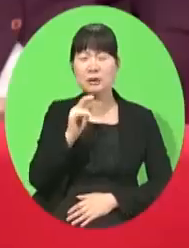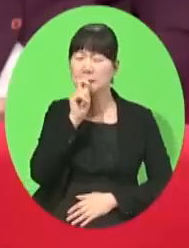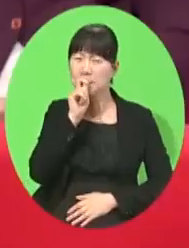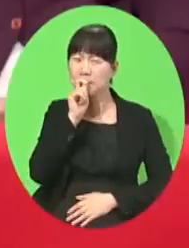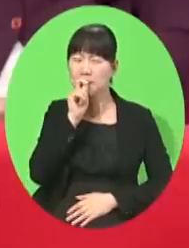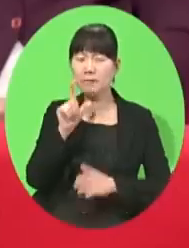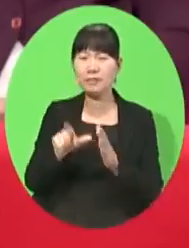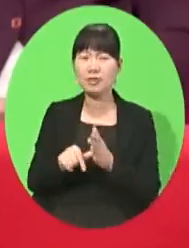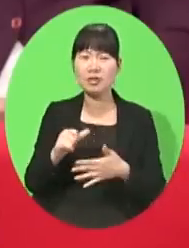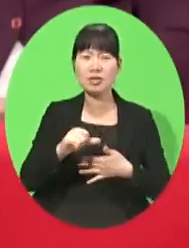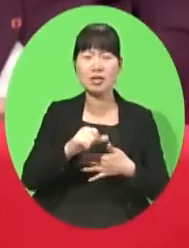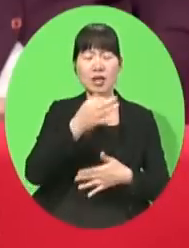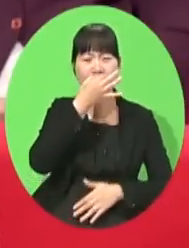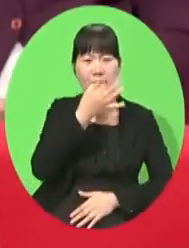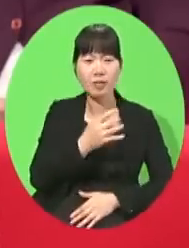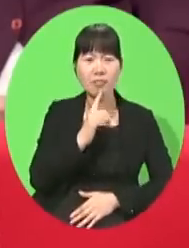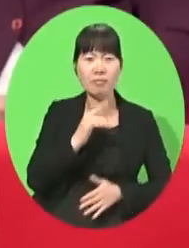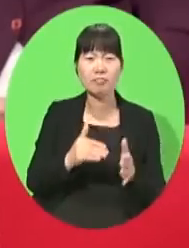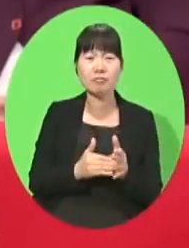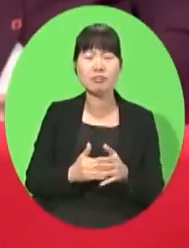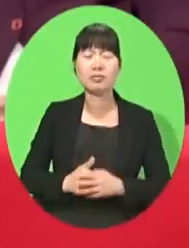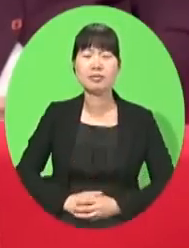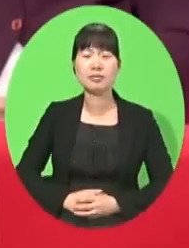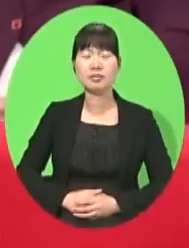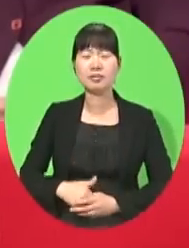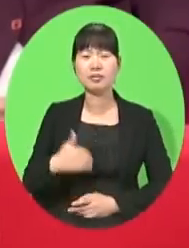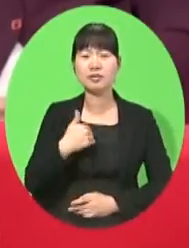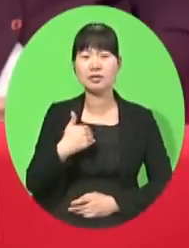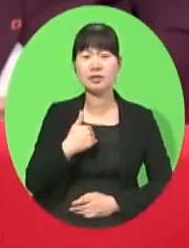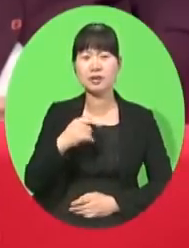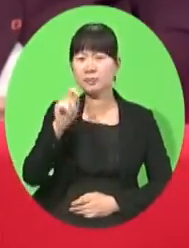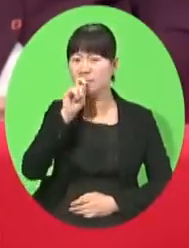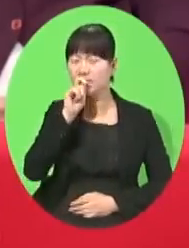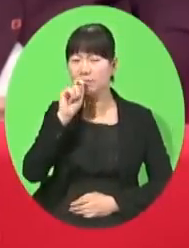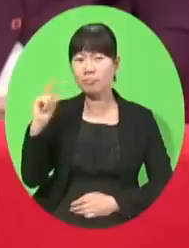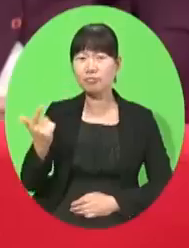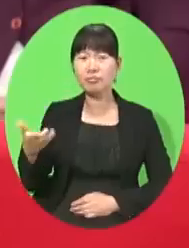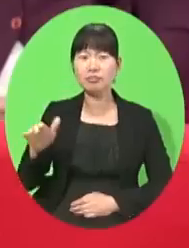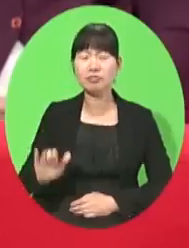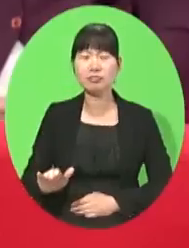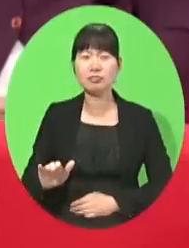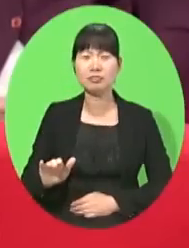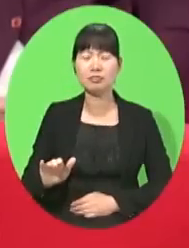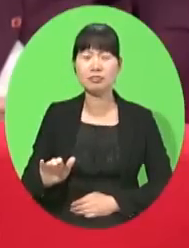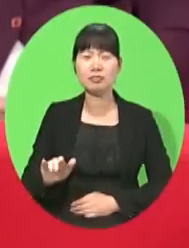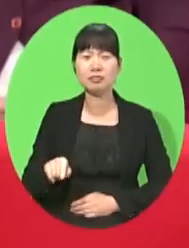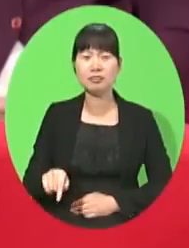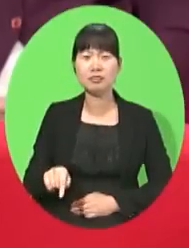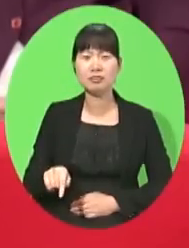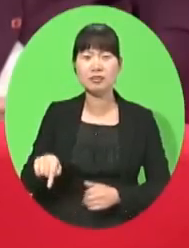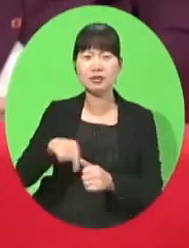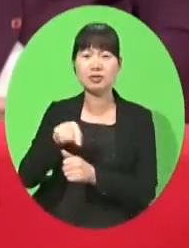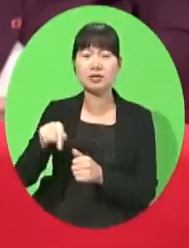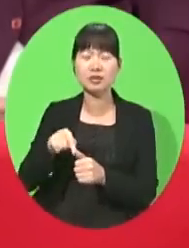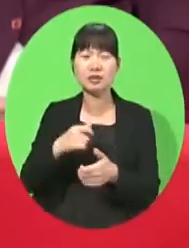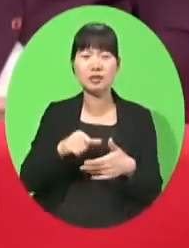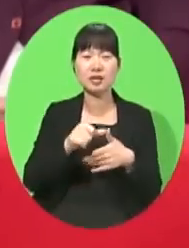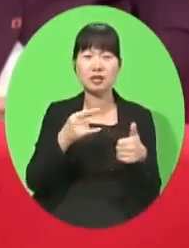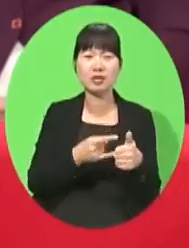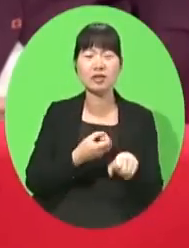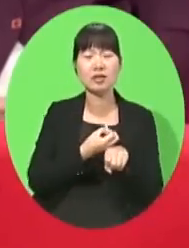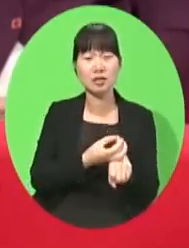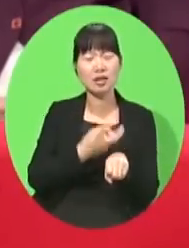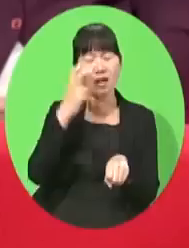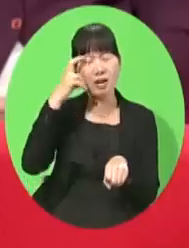쉬쉬하는 사이에 아이는 힘들었고, 그러니까 저는 쉬쉬하지는 않았지만, 그래도 그 분위기가 아이한테 전해졌었던 것